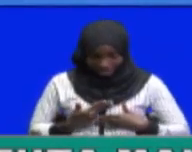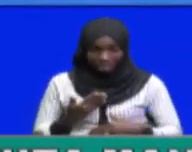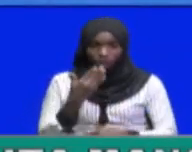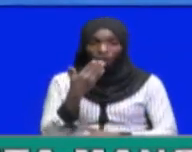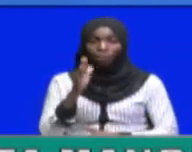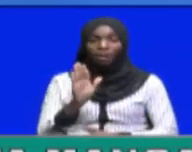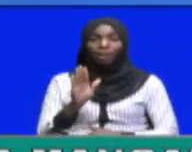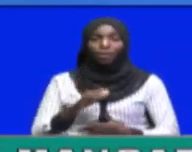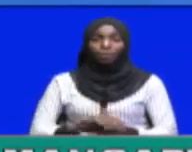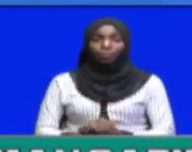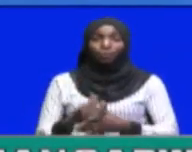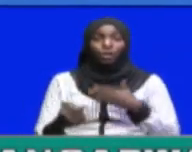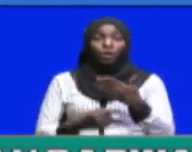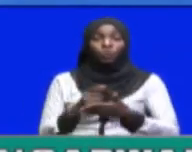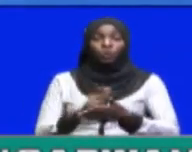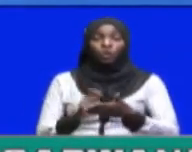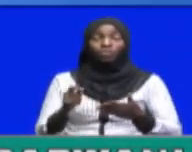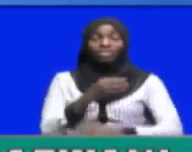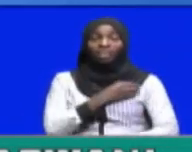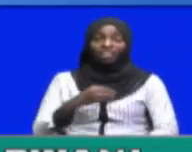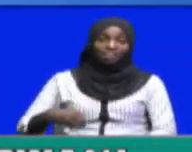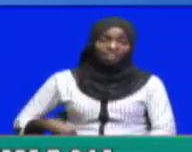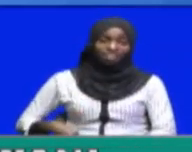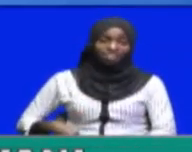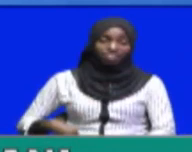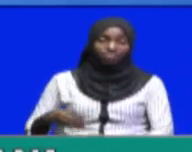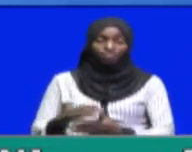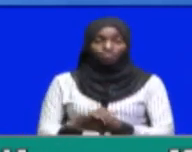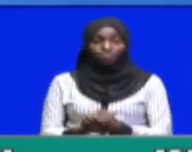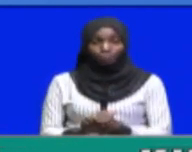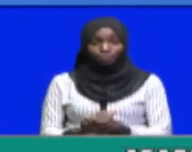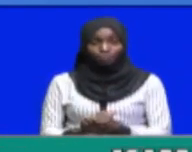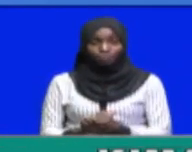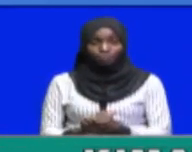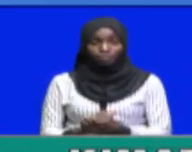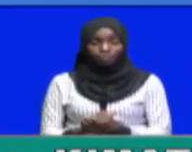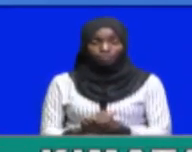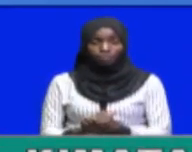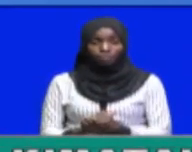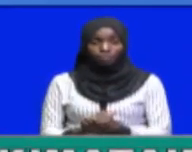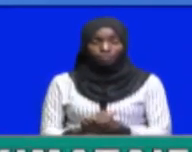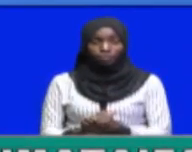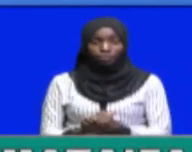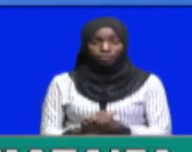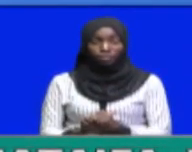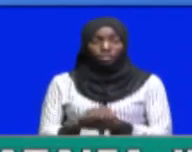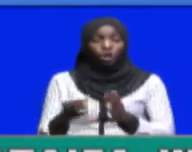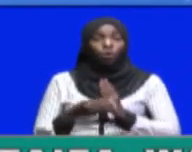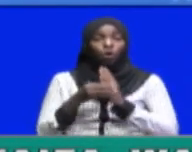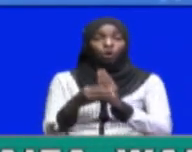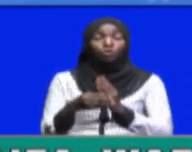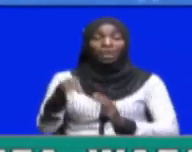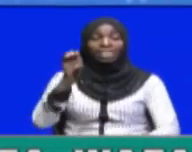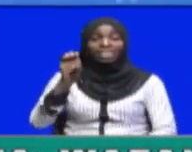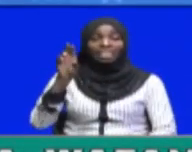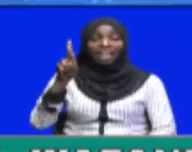kwa taarifa yako hiyo kutoka Ikulu. Uongozi wa benki ya CRDB Tanzania umedhamiria